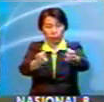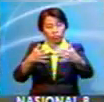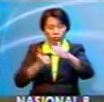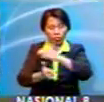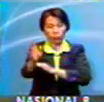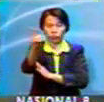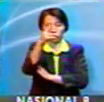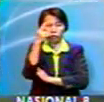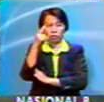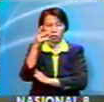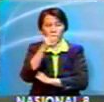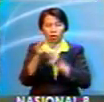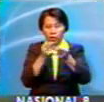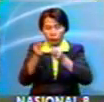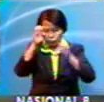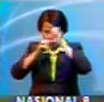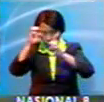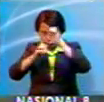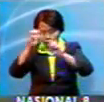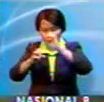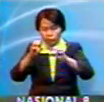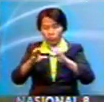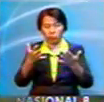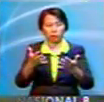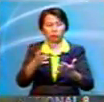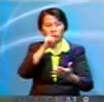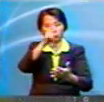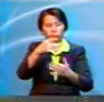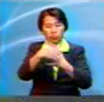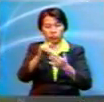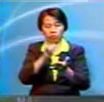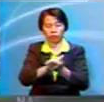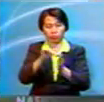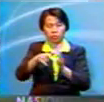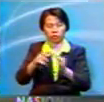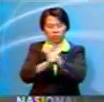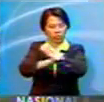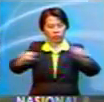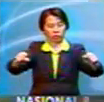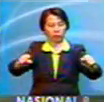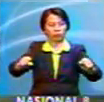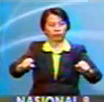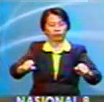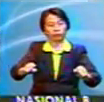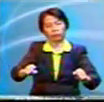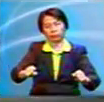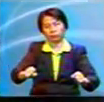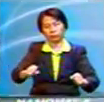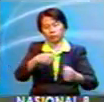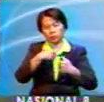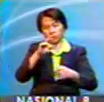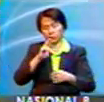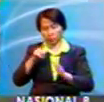dan usaha mereka diteruskan dan setelah itu juga selepas ini nanti siap sedia pula dekorasi